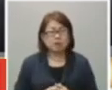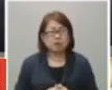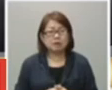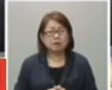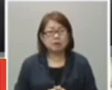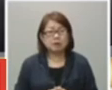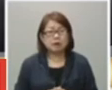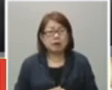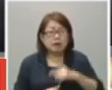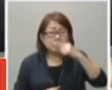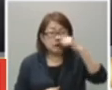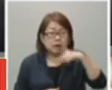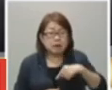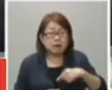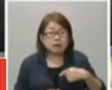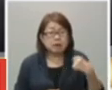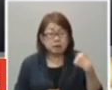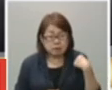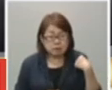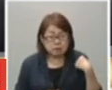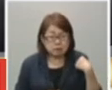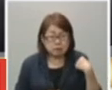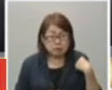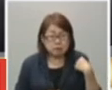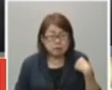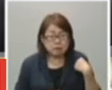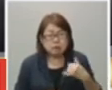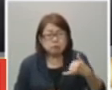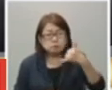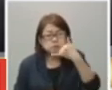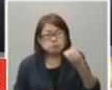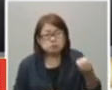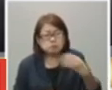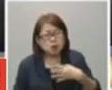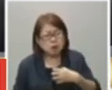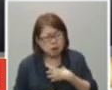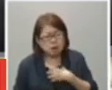ได้มีคนไทยนะครับติดต่อว่ากลับอยากจะกลับมาจากอู่ฮั่น